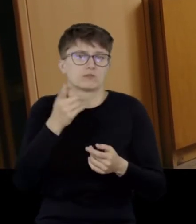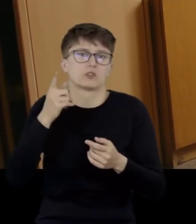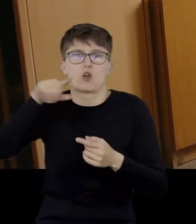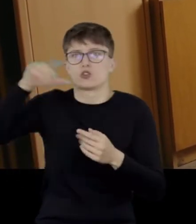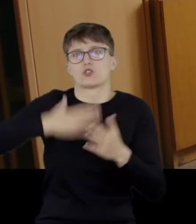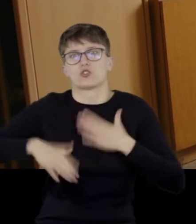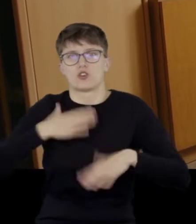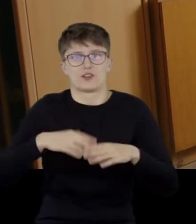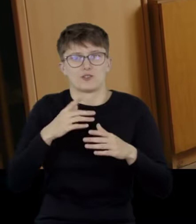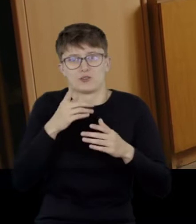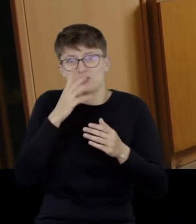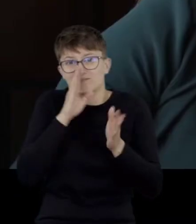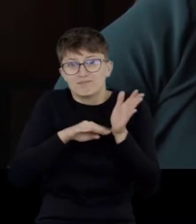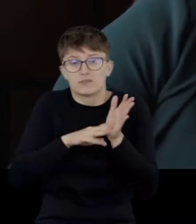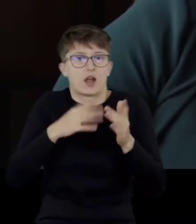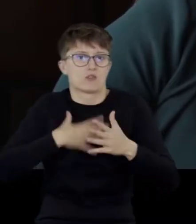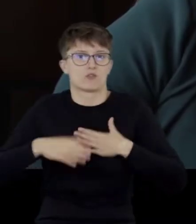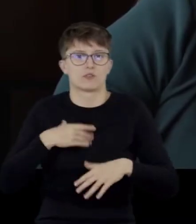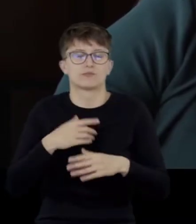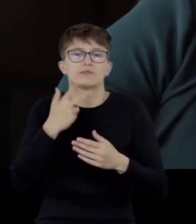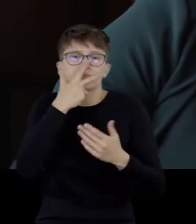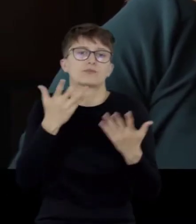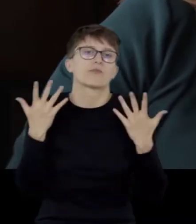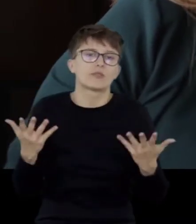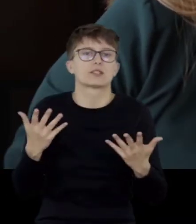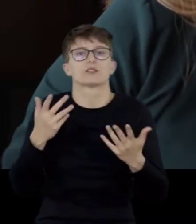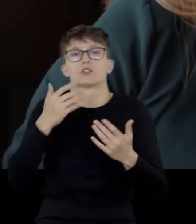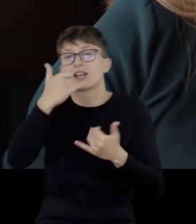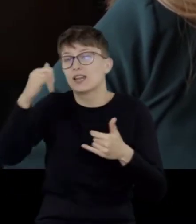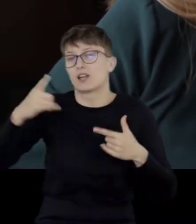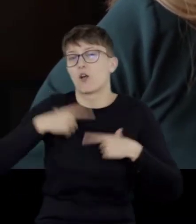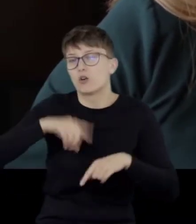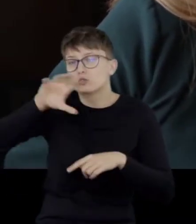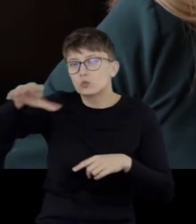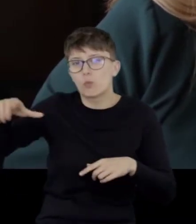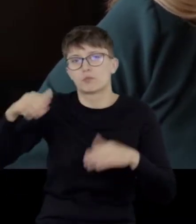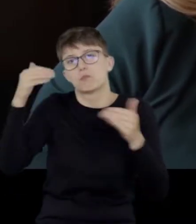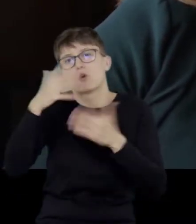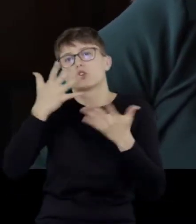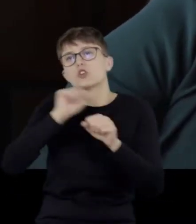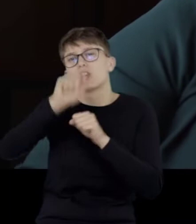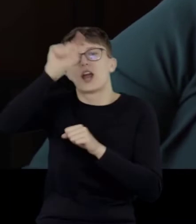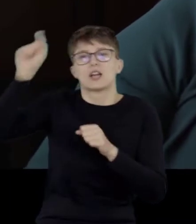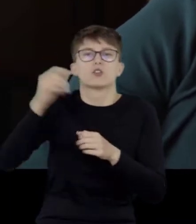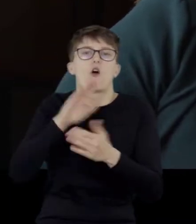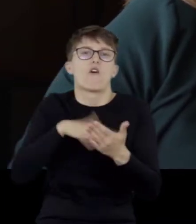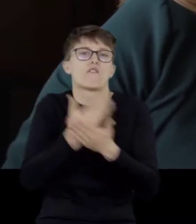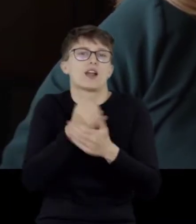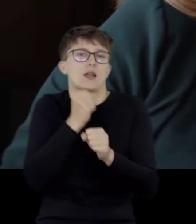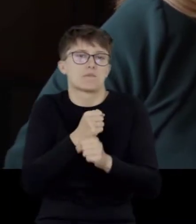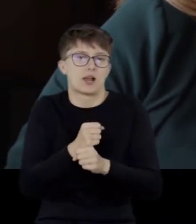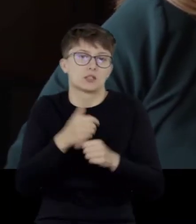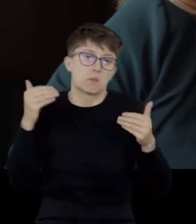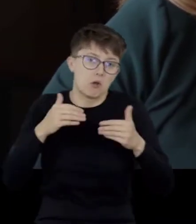Więc oni się cieszą taką rzeczą. Widząc to inne osoby z grupy też, a może gdzieś tam jest jakaś